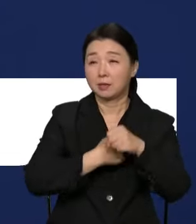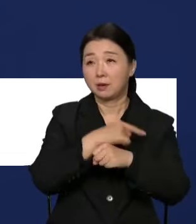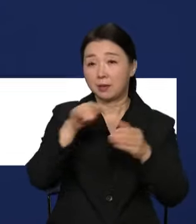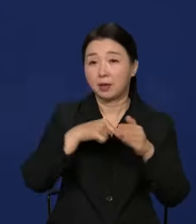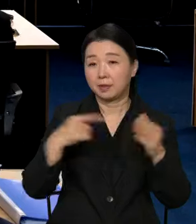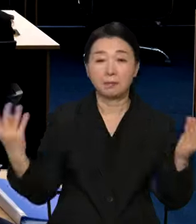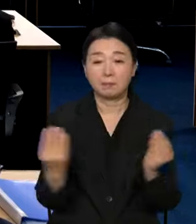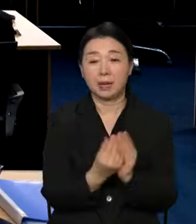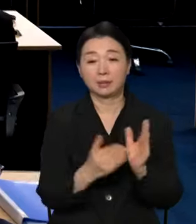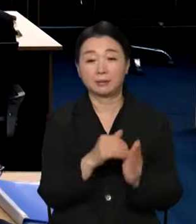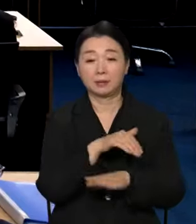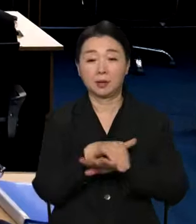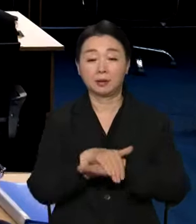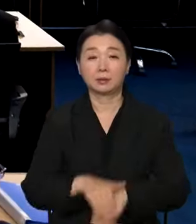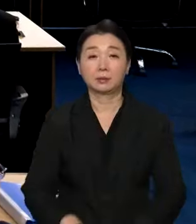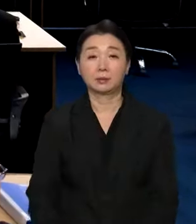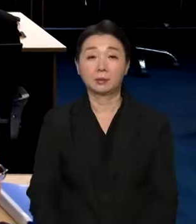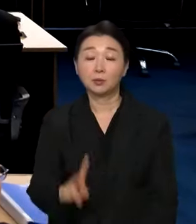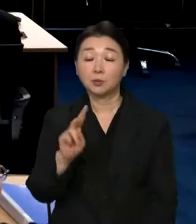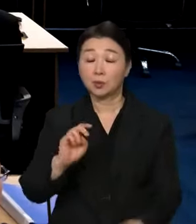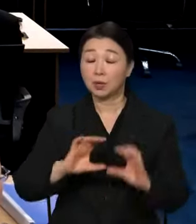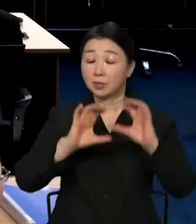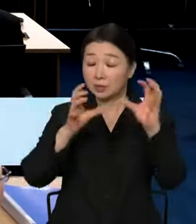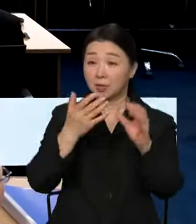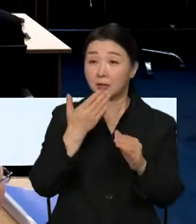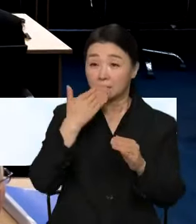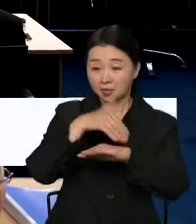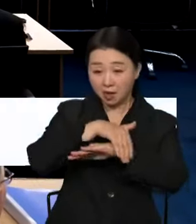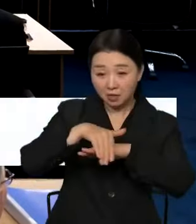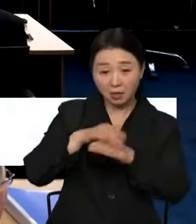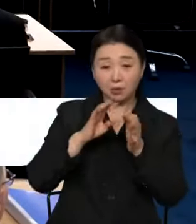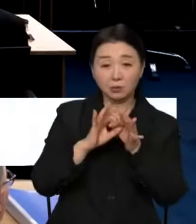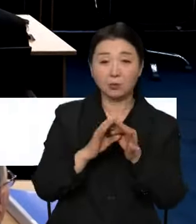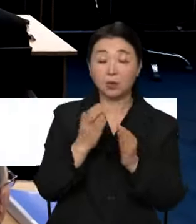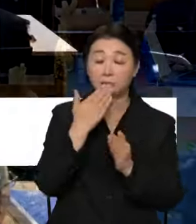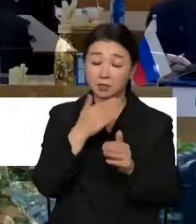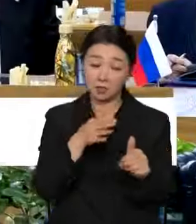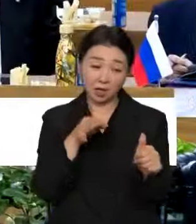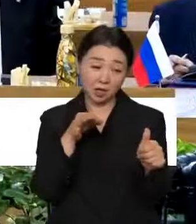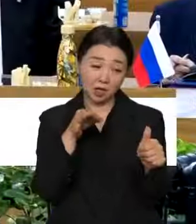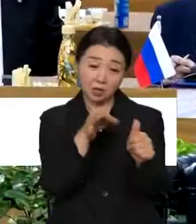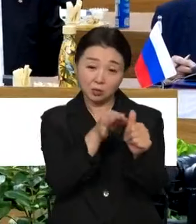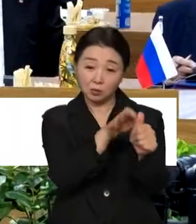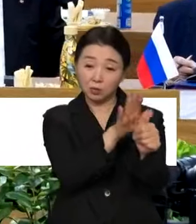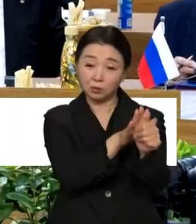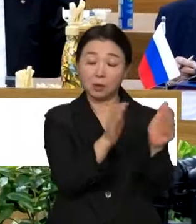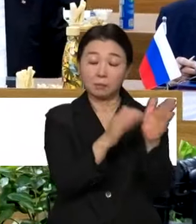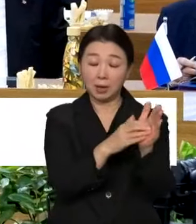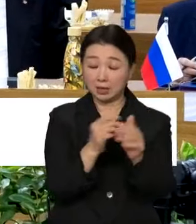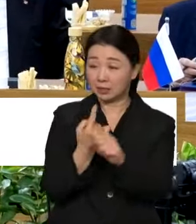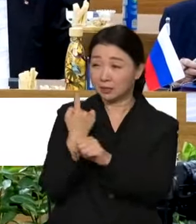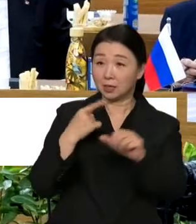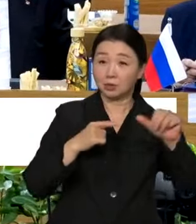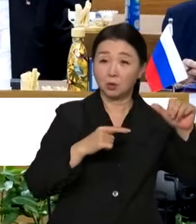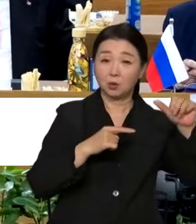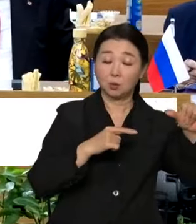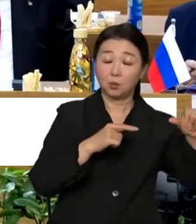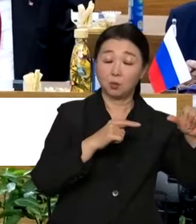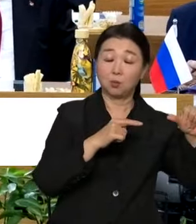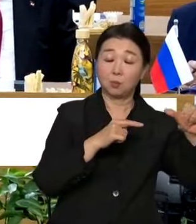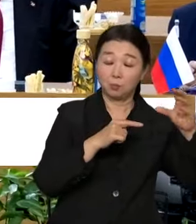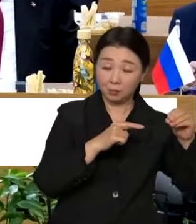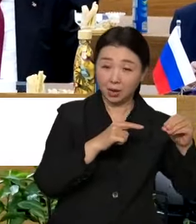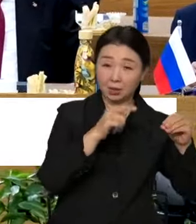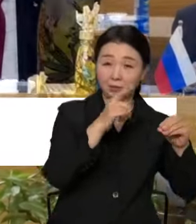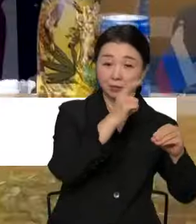하였습니다. 또 유엔 세계 식량 계획을 통한 식량 원조를 지난해 5만 톤에서 올해 10만 톤으로